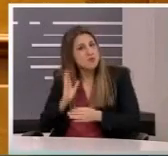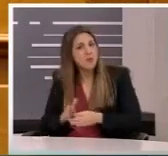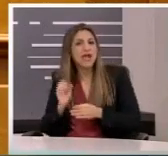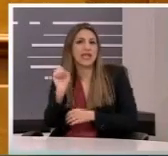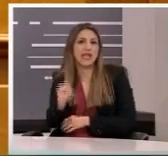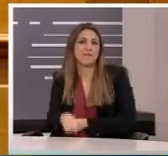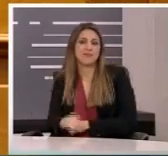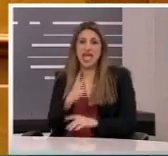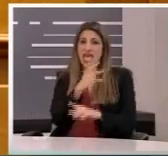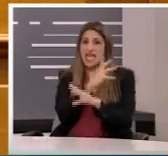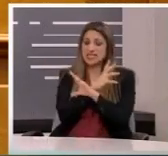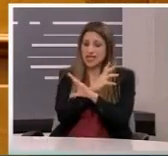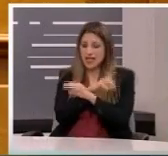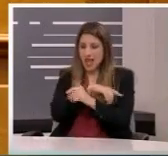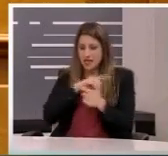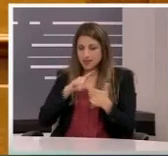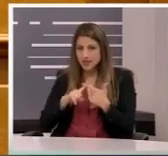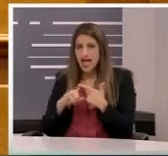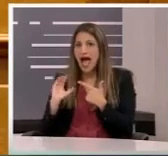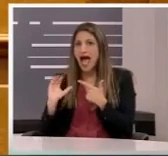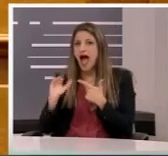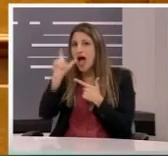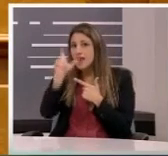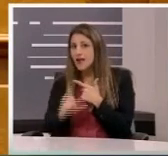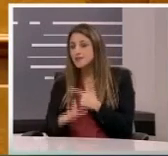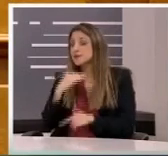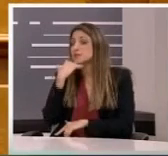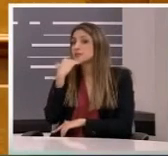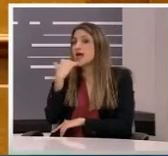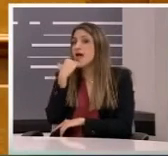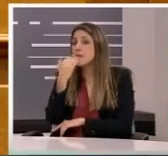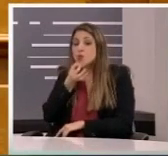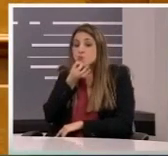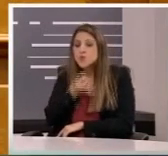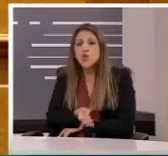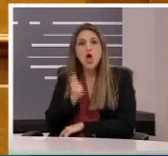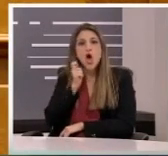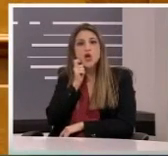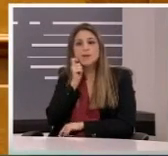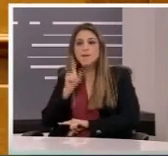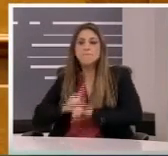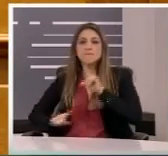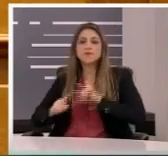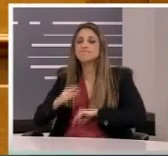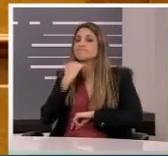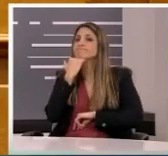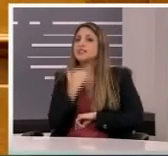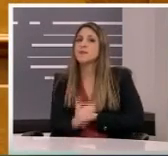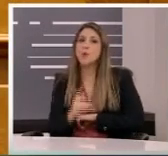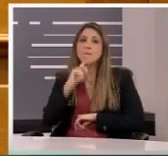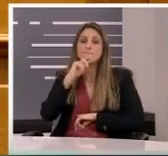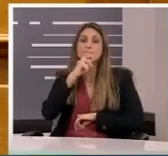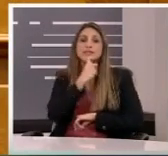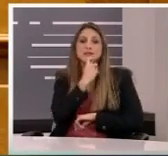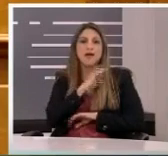Ούτε ο εισαγγελέας, ούτε ο ανακριτής δικαιούνται να αποκαλύψουν τα ονόματα των προστατευόμενων